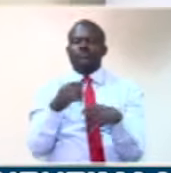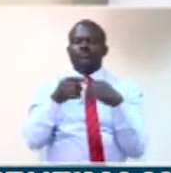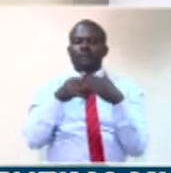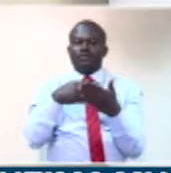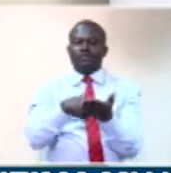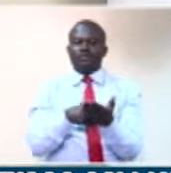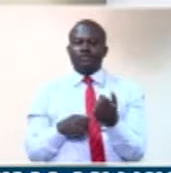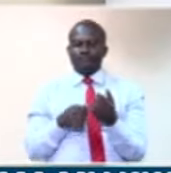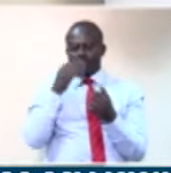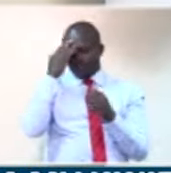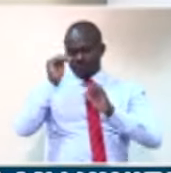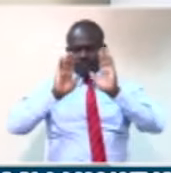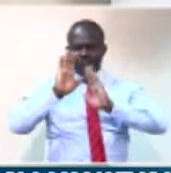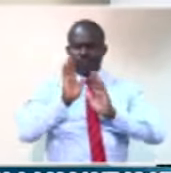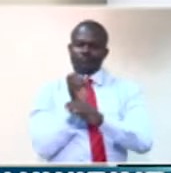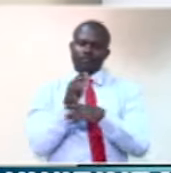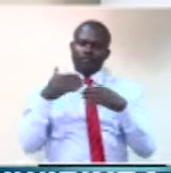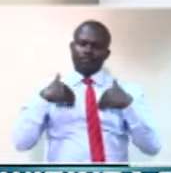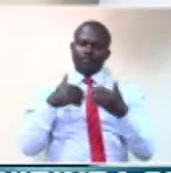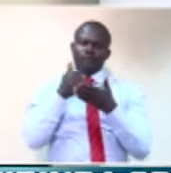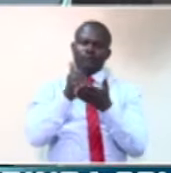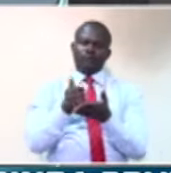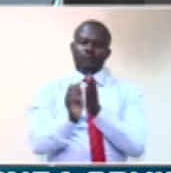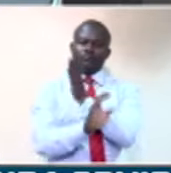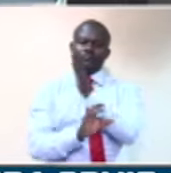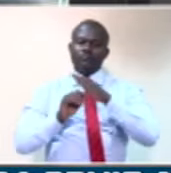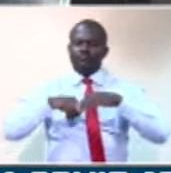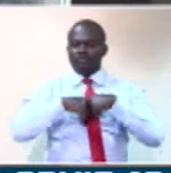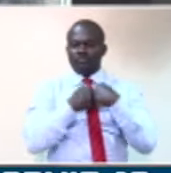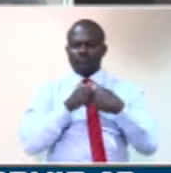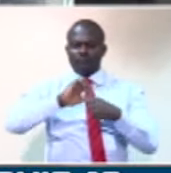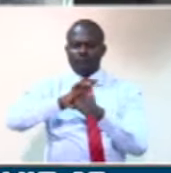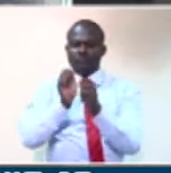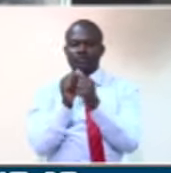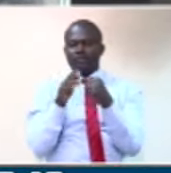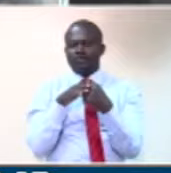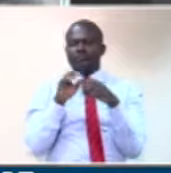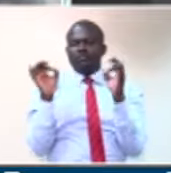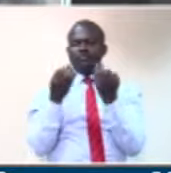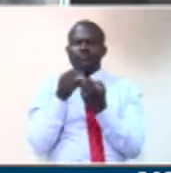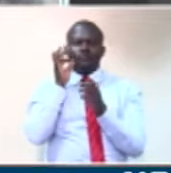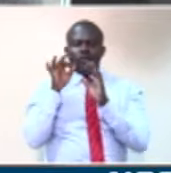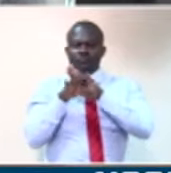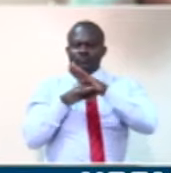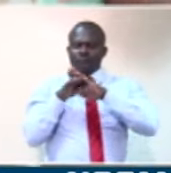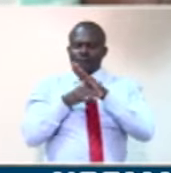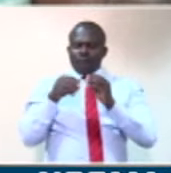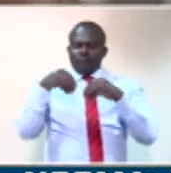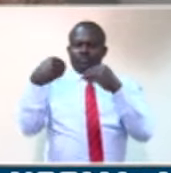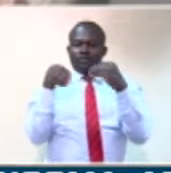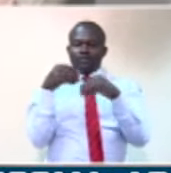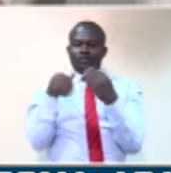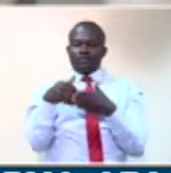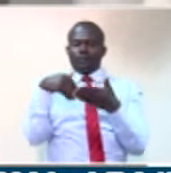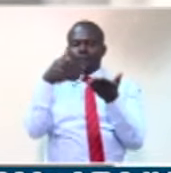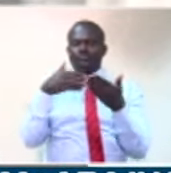kwivuza. Kubera uruhare abajyanama b'ubuzima bagira mu gufasha igihugu guhangana na COVID-19, umuryango Imbuto Foundation wabageneye ibikoresho